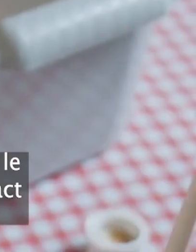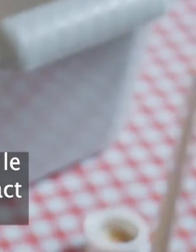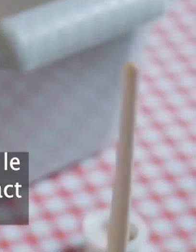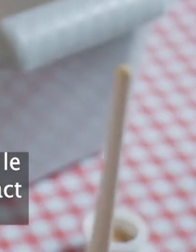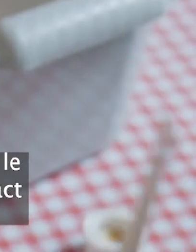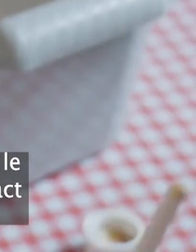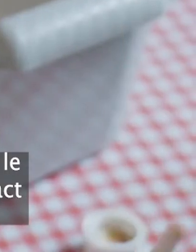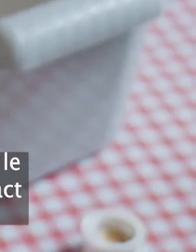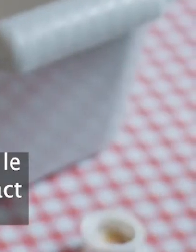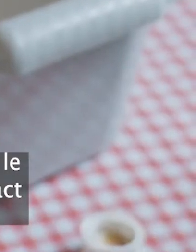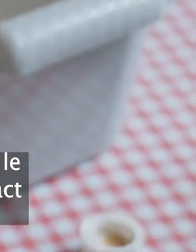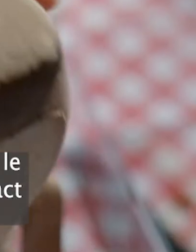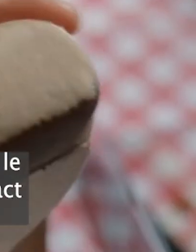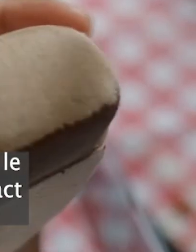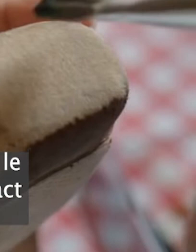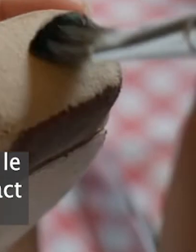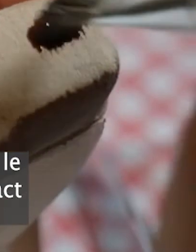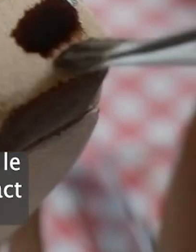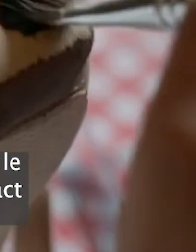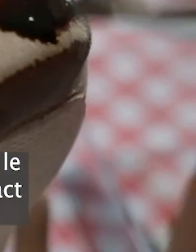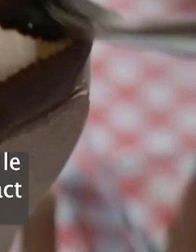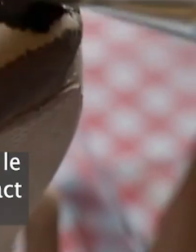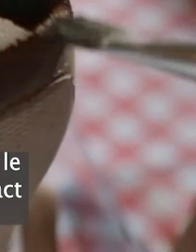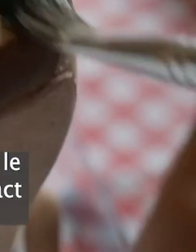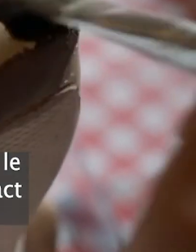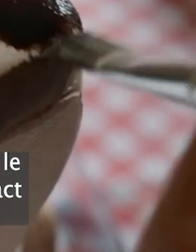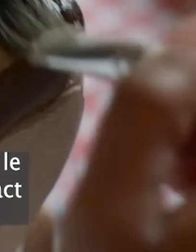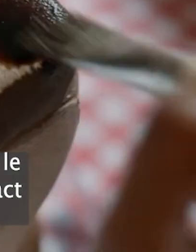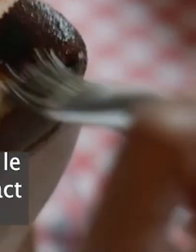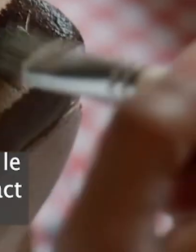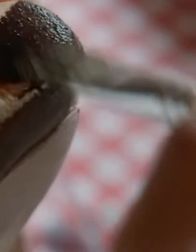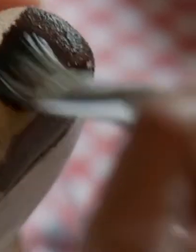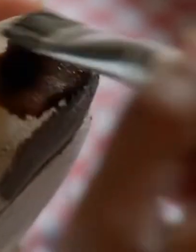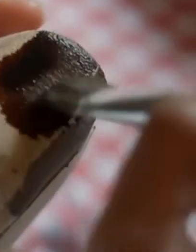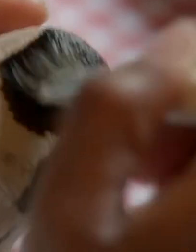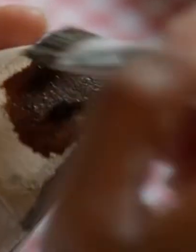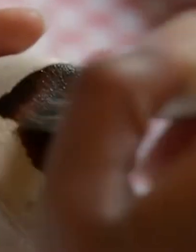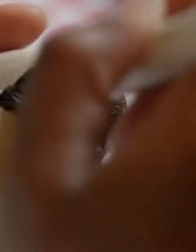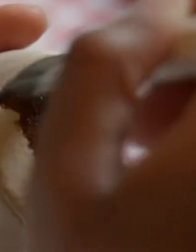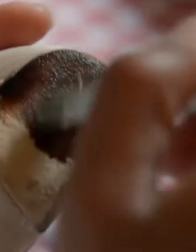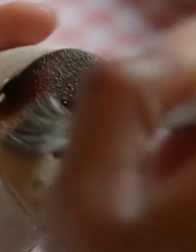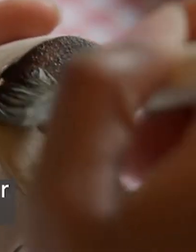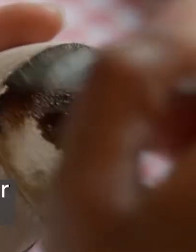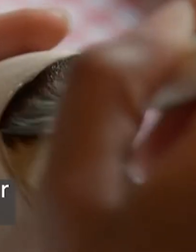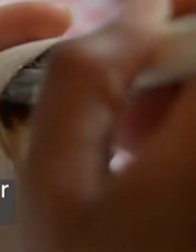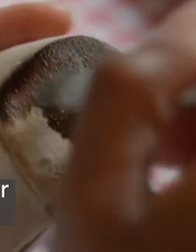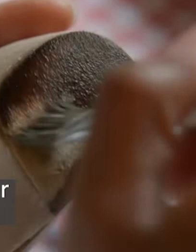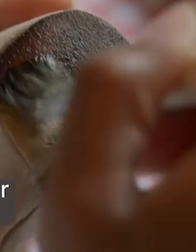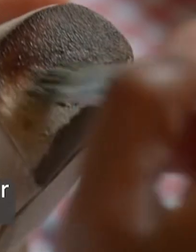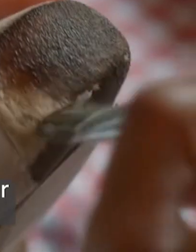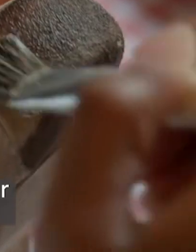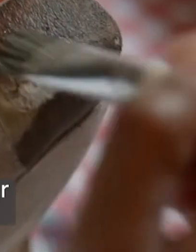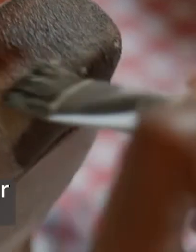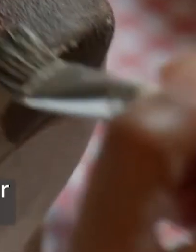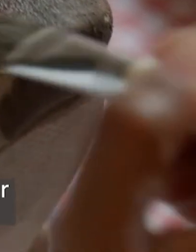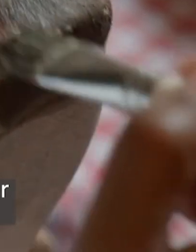ça ramollit le bout du chausson, là où la danseuse est en contact avec ses orteils. Le souci, en fait,